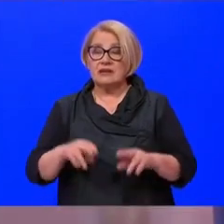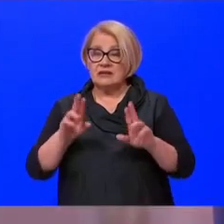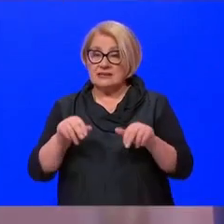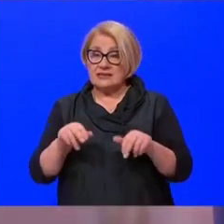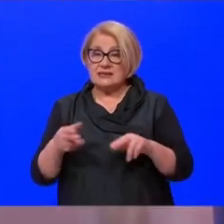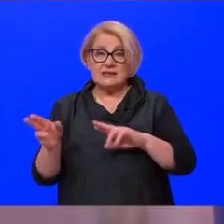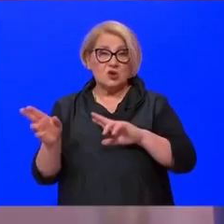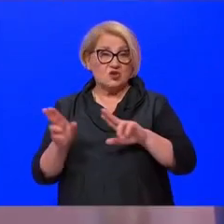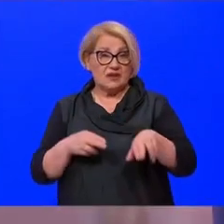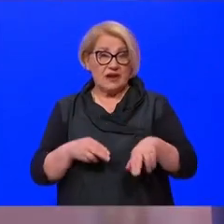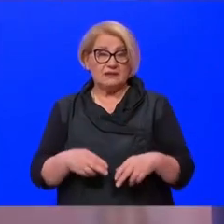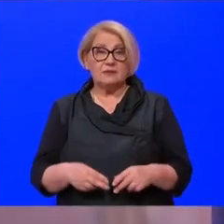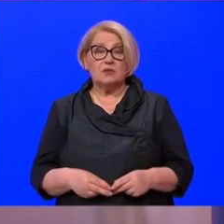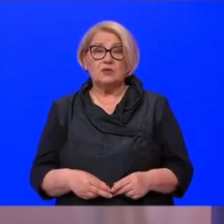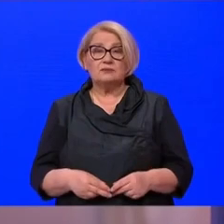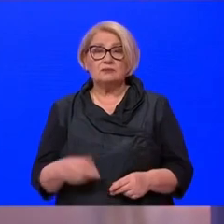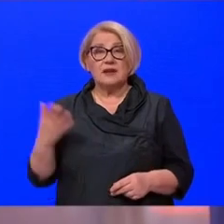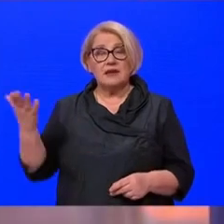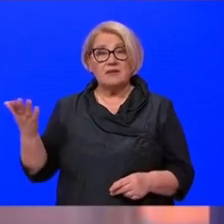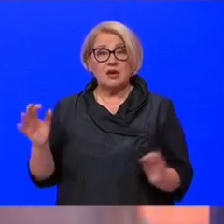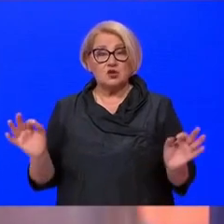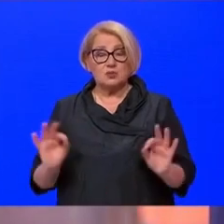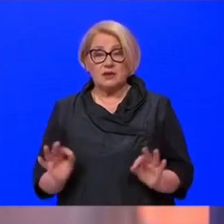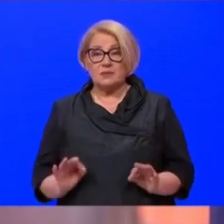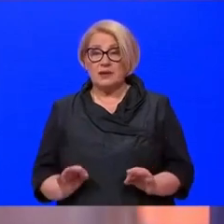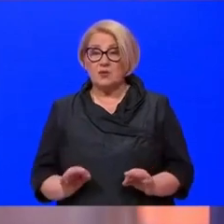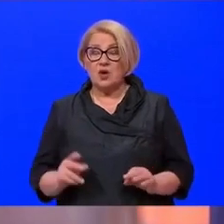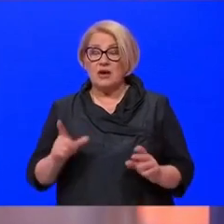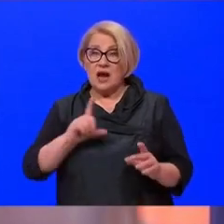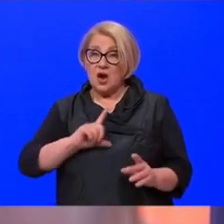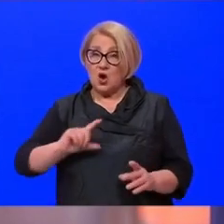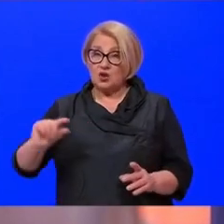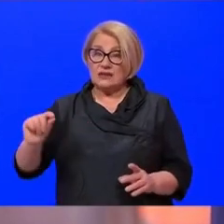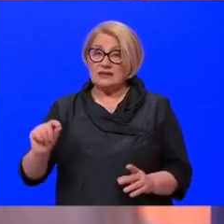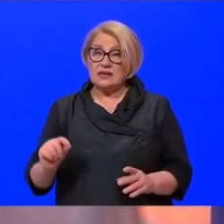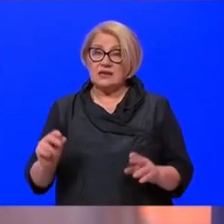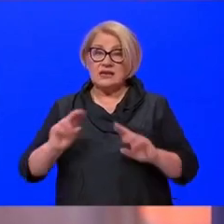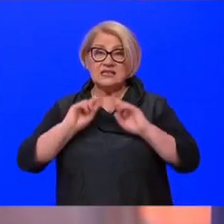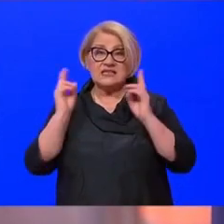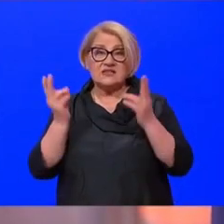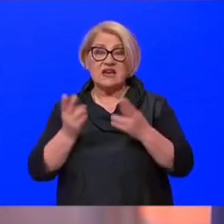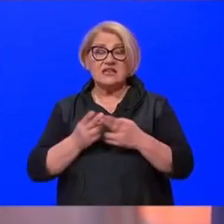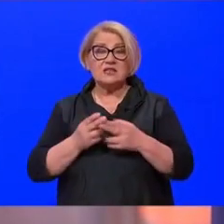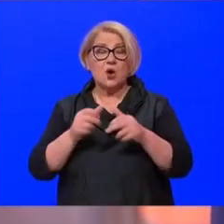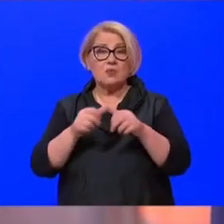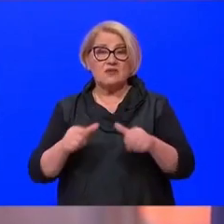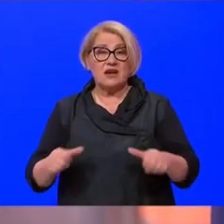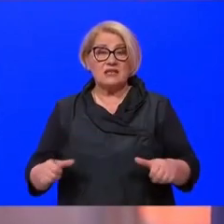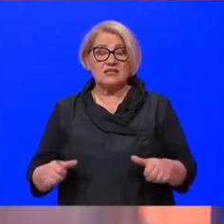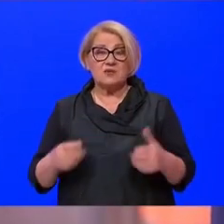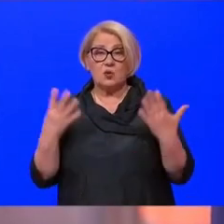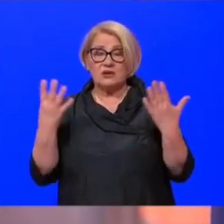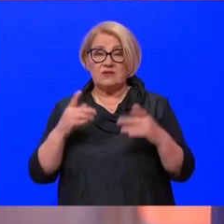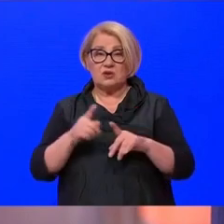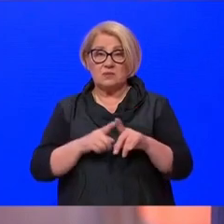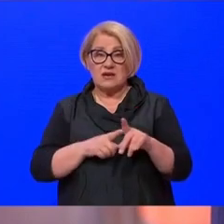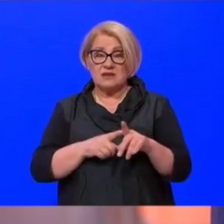malo još vratiti na vašu pripremu, odnosno na odlazak na svjetsko prvenstvo u rujnu u Meksiko.